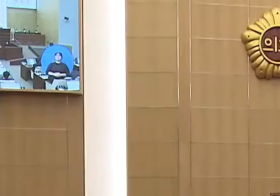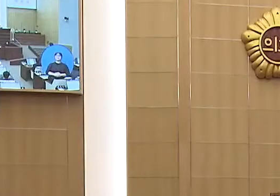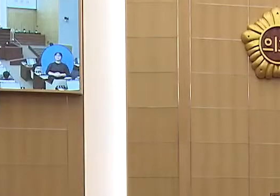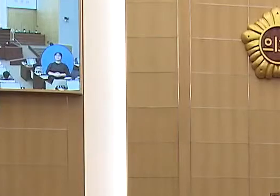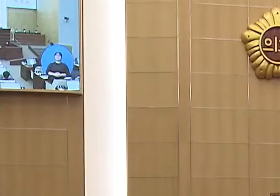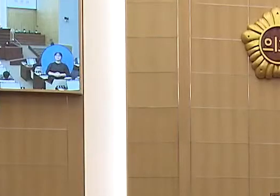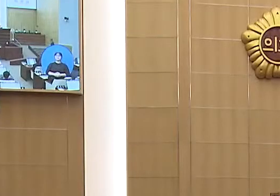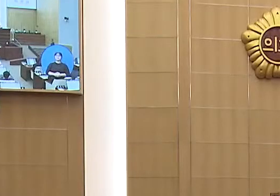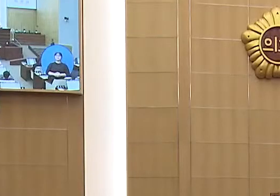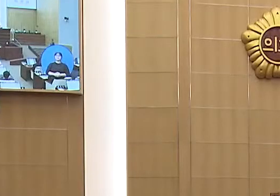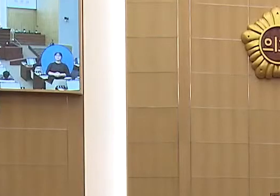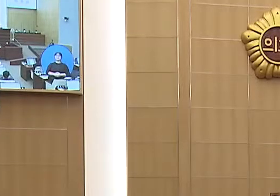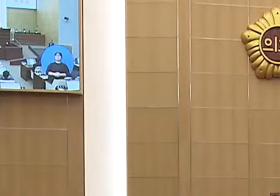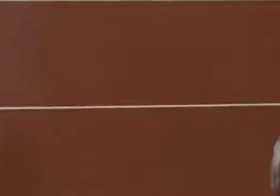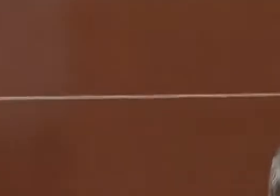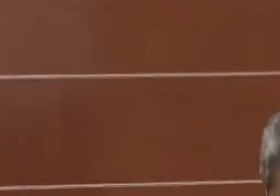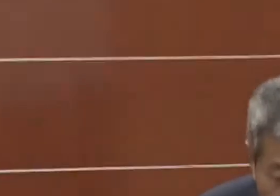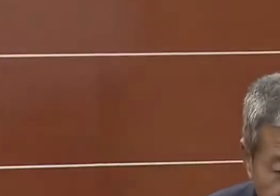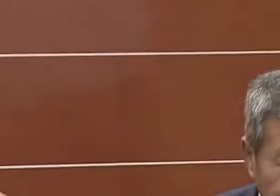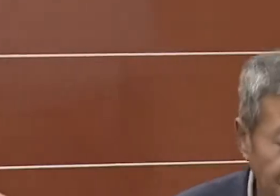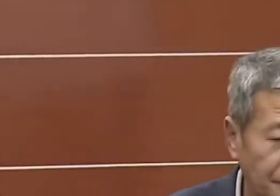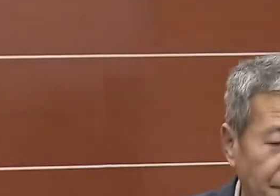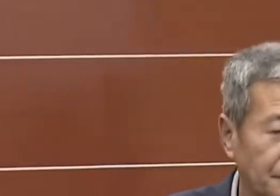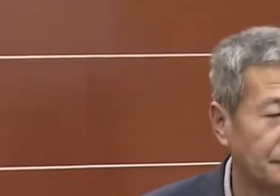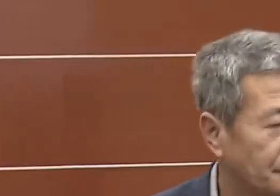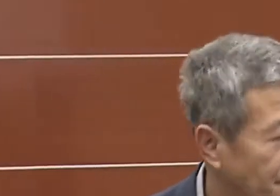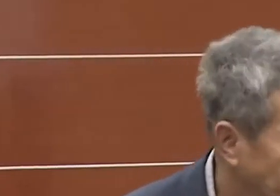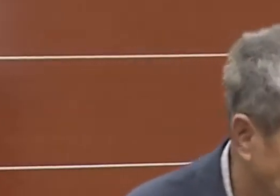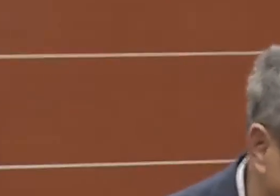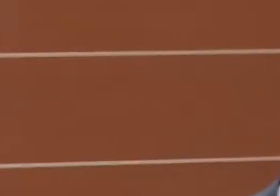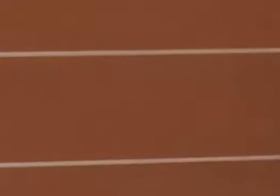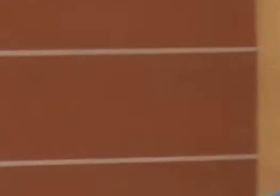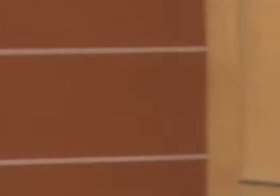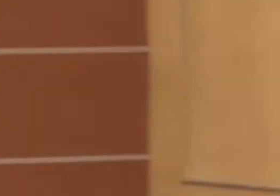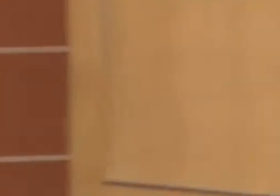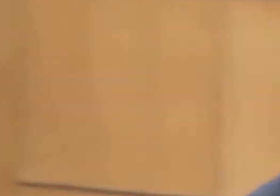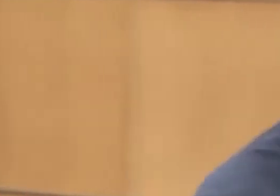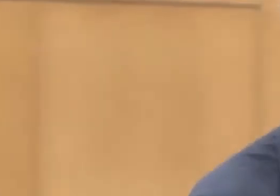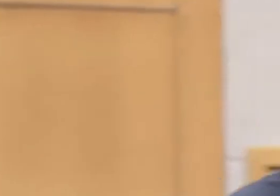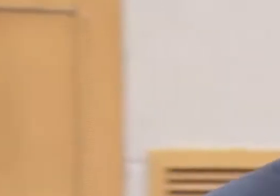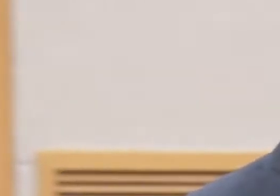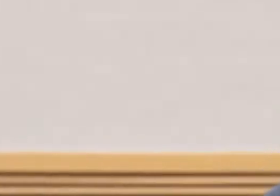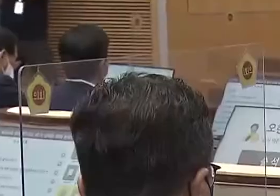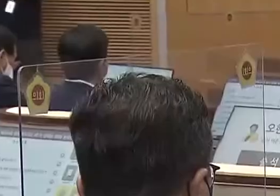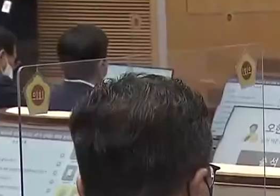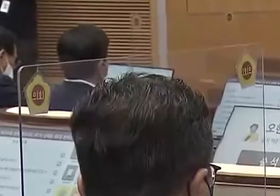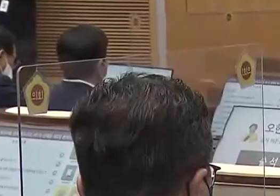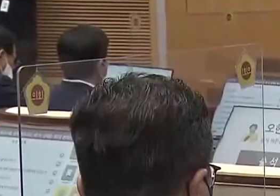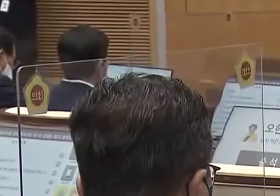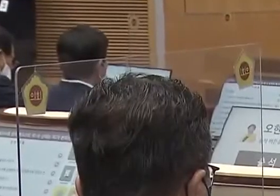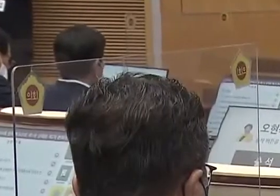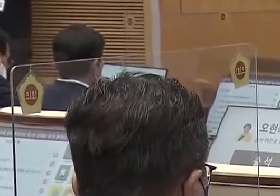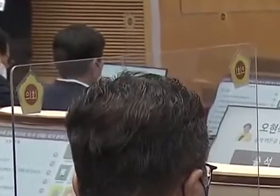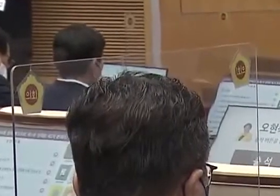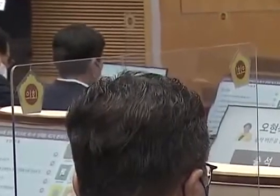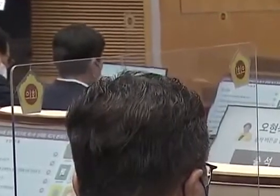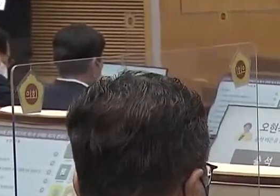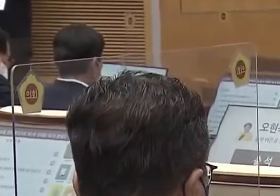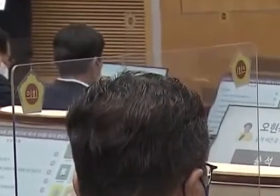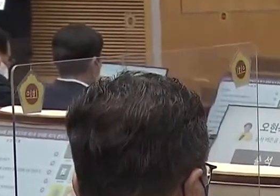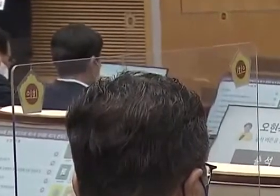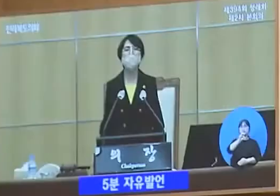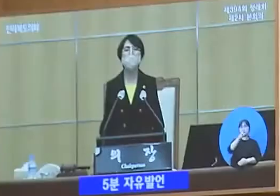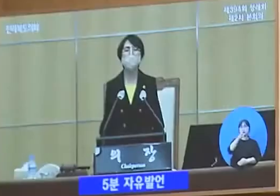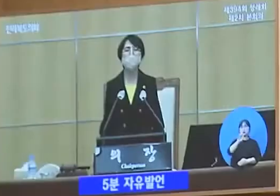바기오는 무보직 팀장재가 도청 공무원들을 근무 태만으로 규정한 인수위의 점령군식 발언과 무관하지